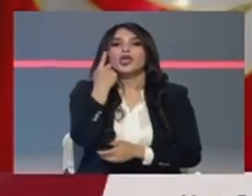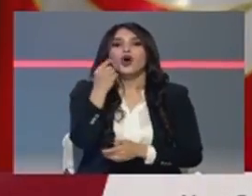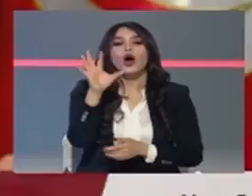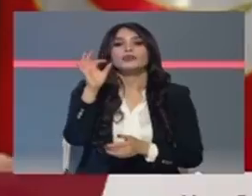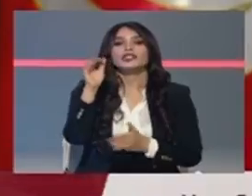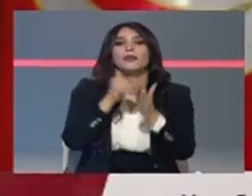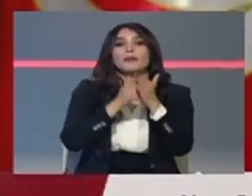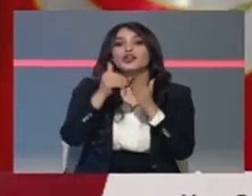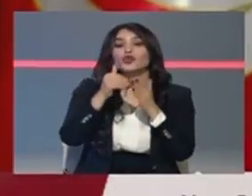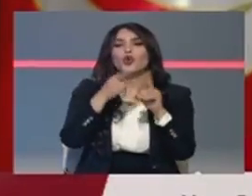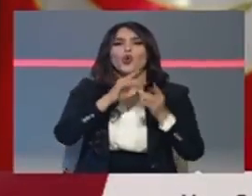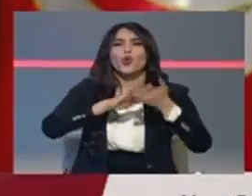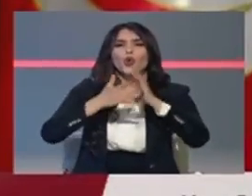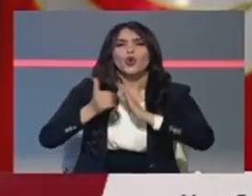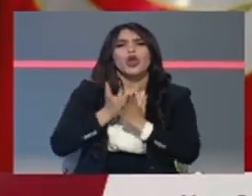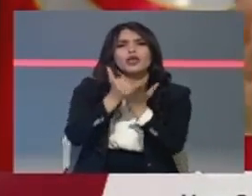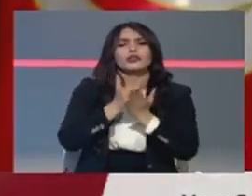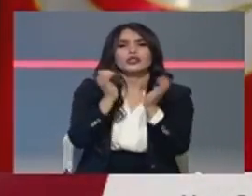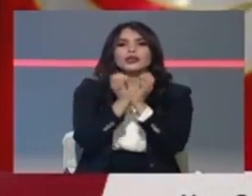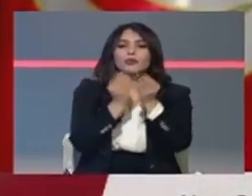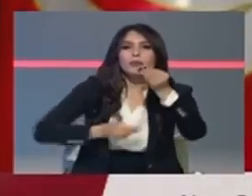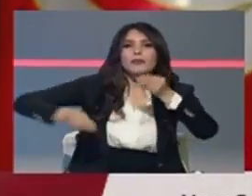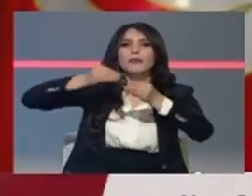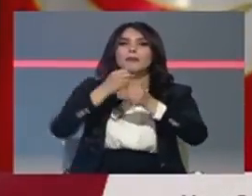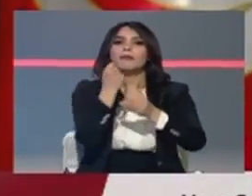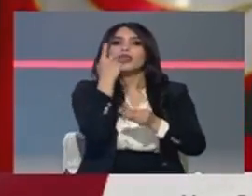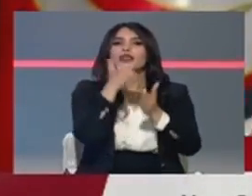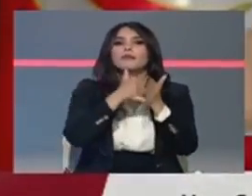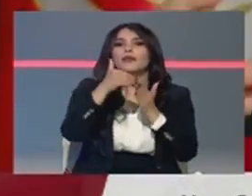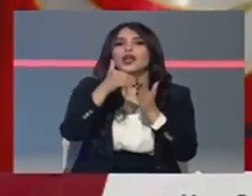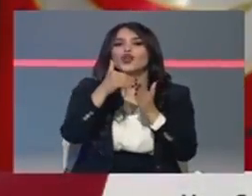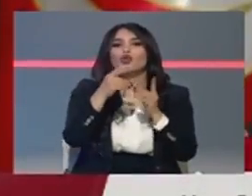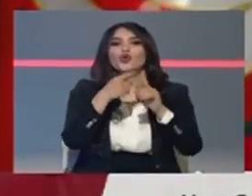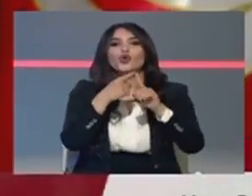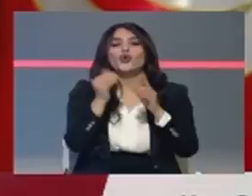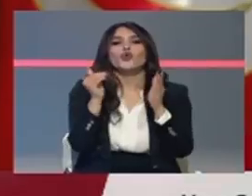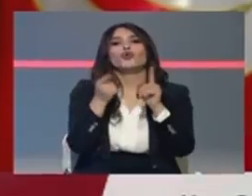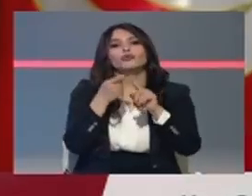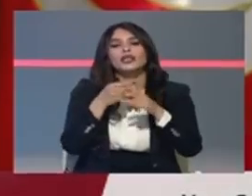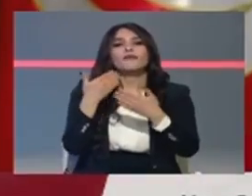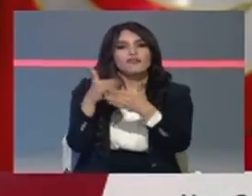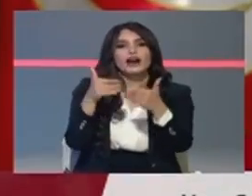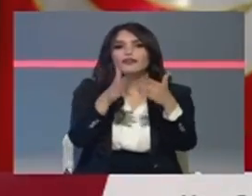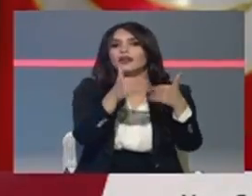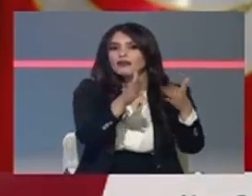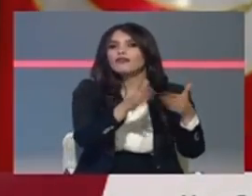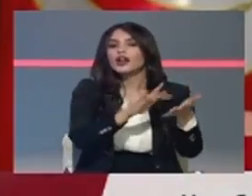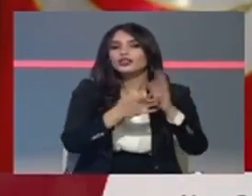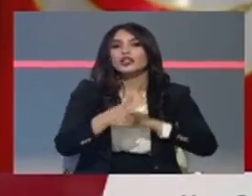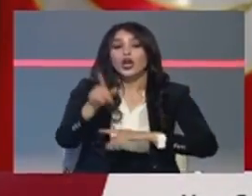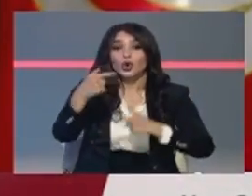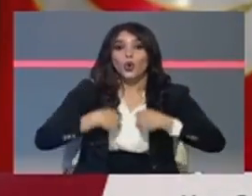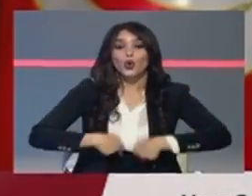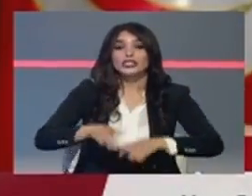من الاول لكل الاعانات الاجتماعيه، باش نزيدوا 100 مليون دينار اخرين باش يتفرقوا بنفس الطريقه، وتو السيد وزير الشؤون